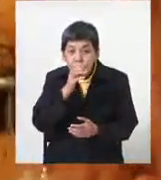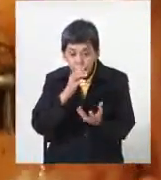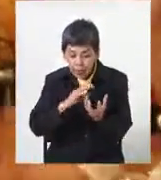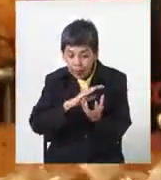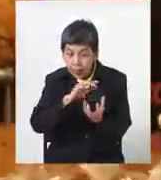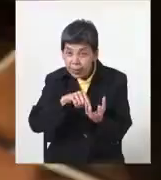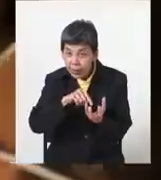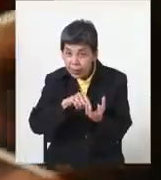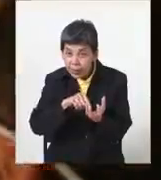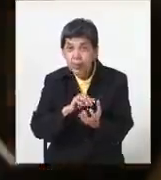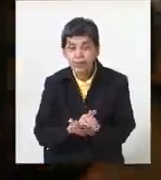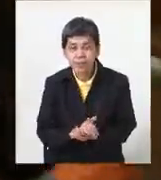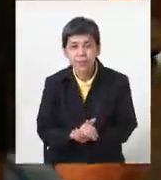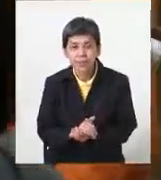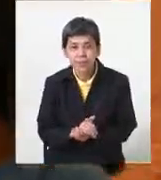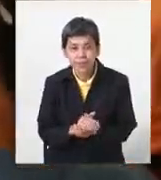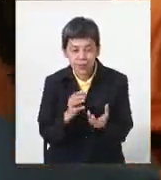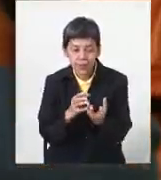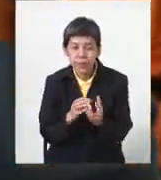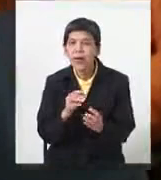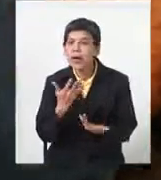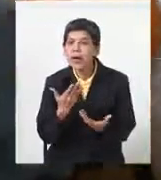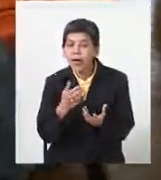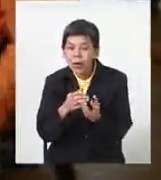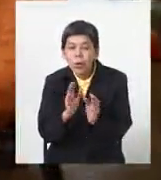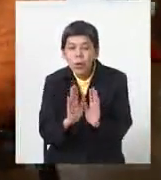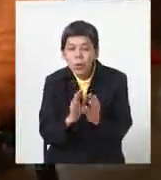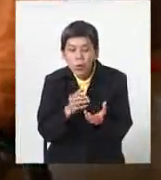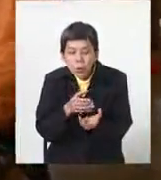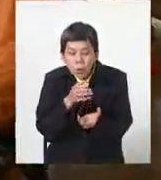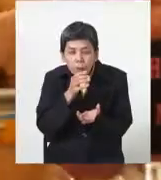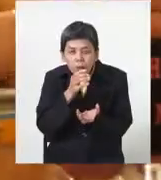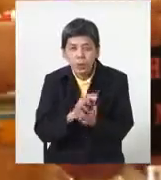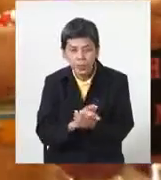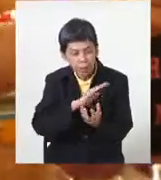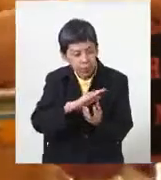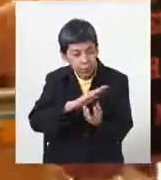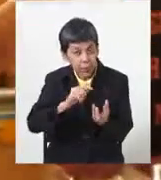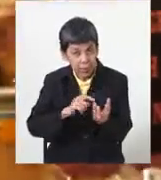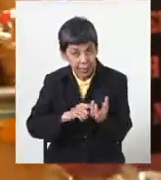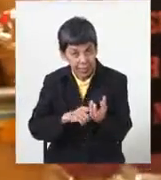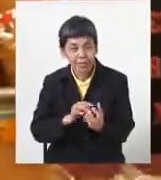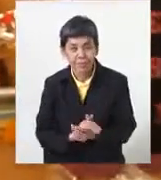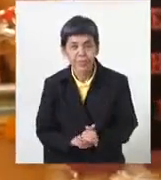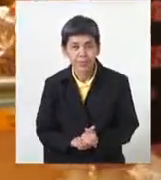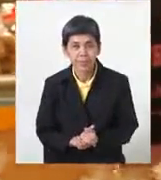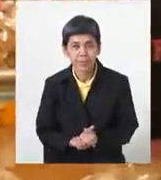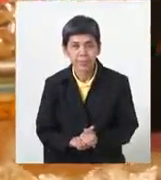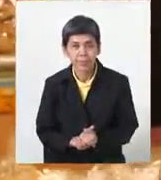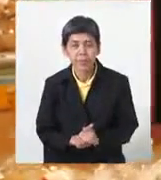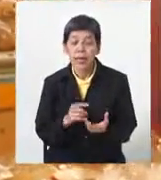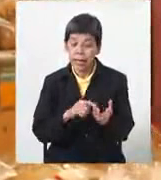น้ำตาลสดใช่มั้ยครับอันนี้ถ้าเรียกตรงๆเค้าเรียกว่าน้ำตาลอุ่นครับน้ำตาลอุ่นอความหมายของน้ำตาล